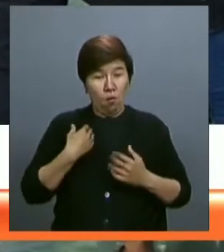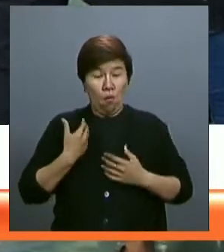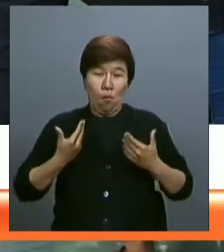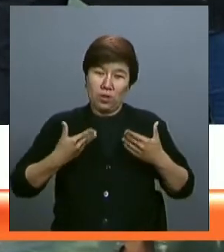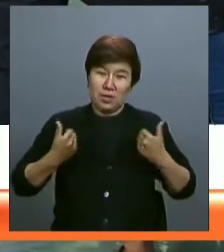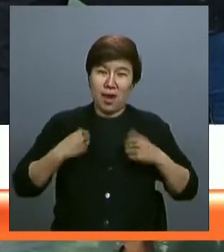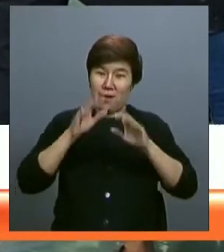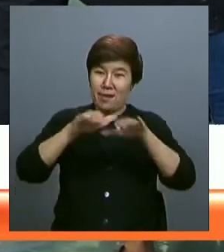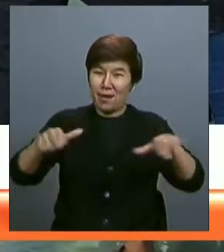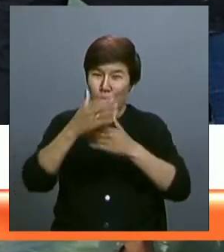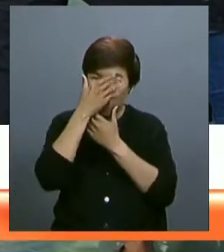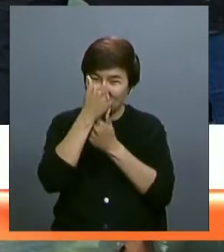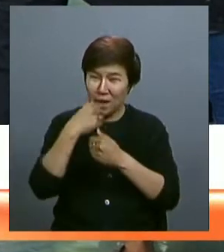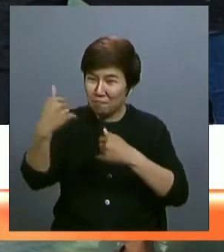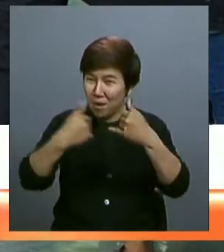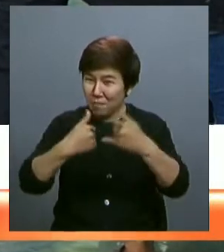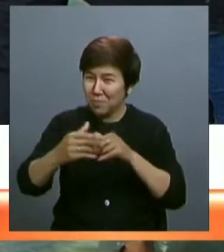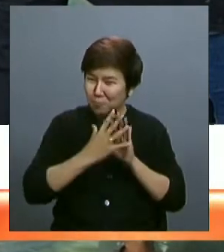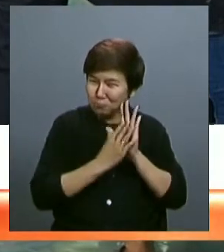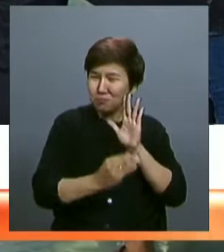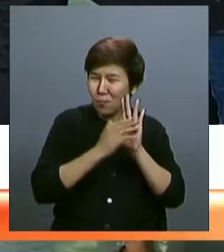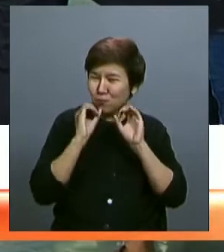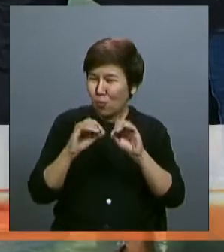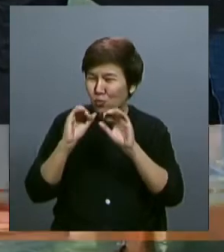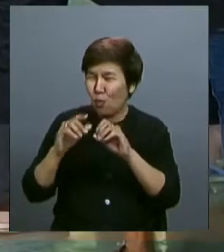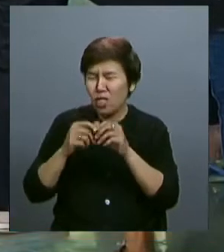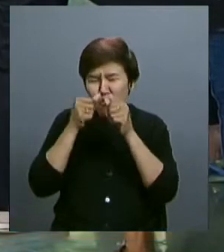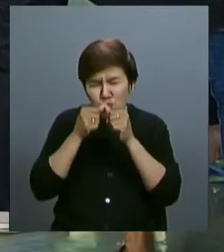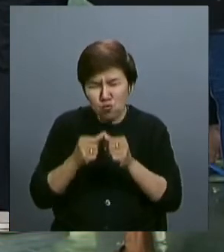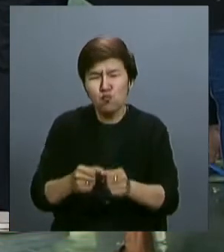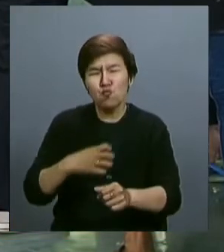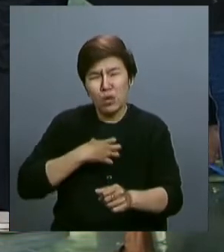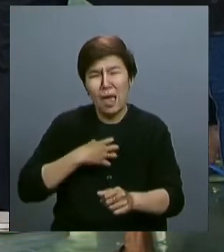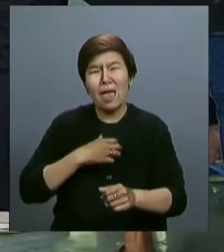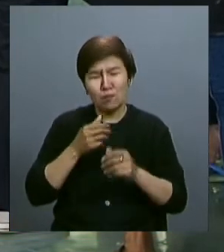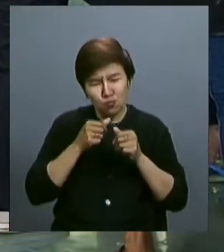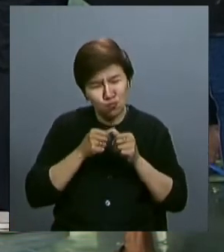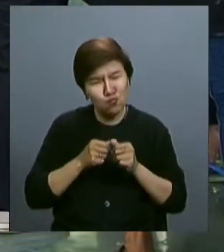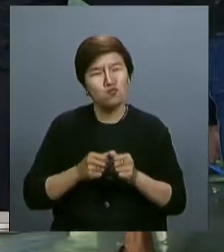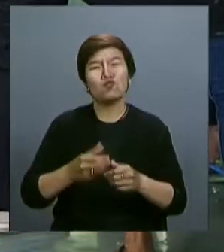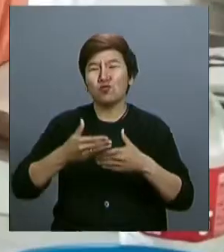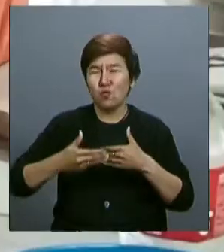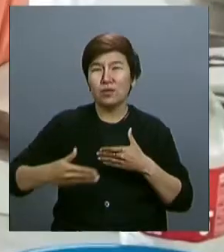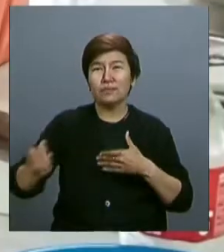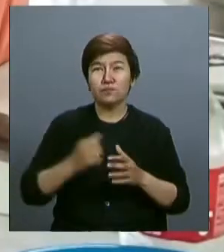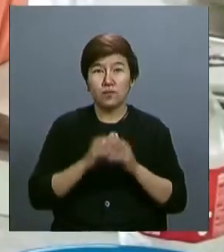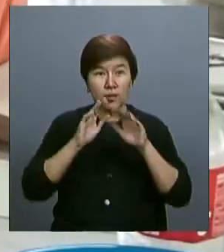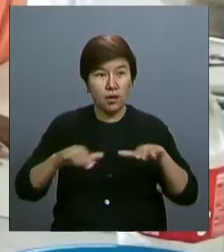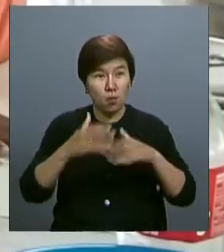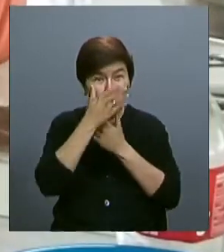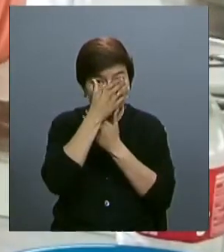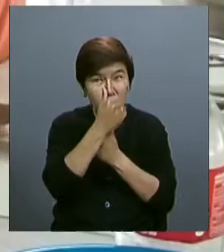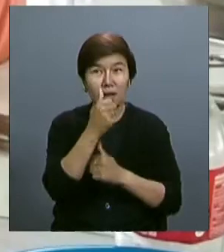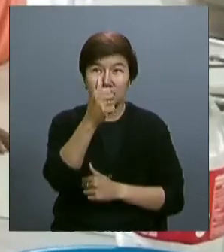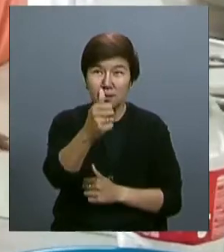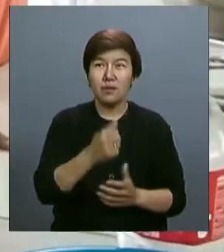ประเพณีของเราของพื้นบ้านนั้นอย่าให้มันหายไปก็เห็นอยู่ว่าเด็กสนใจเยอะ หนูได้อยู่ในชุม